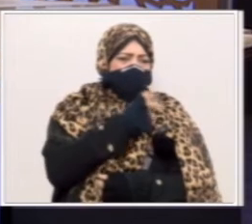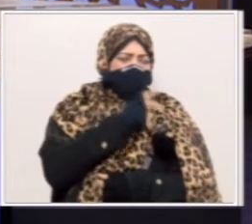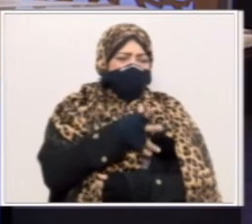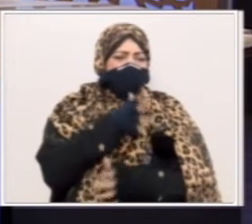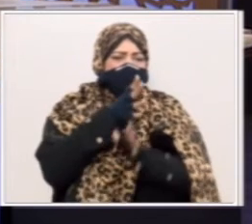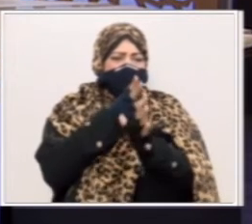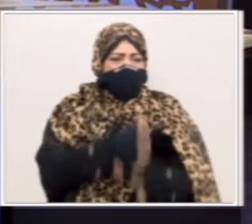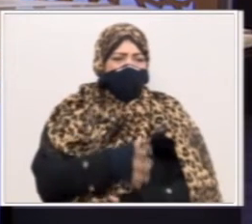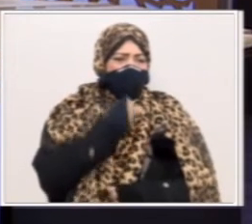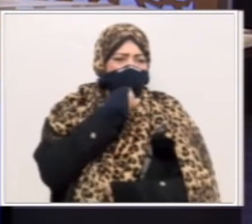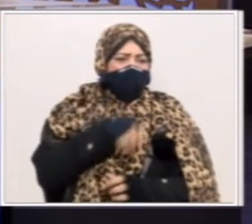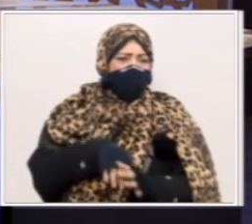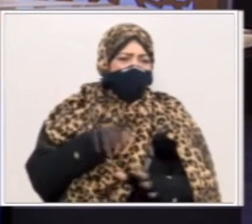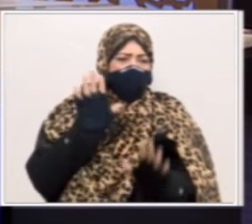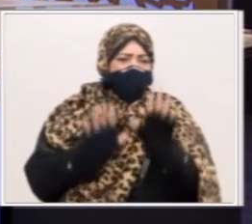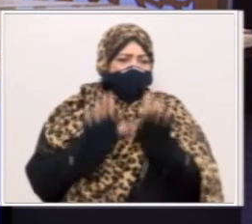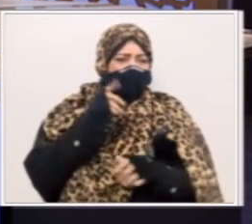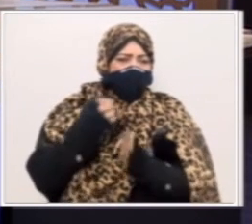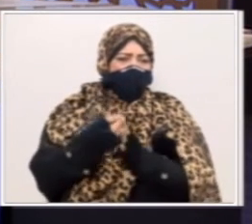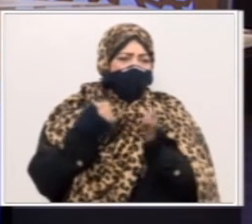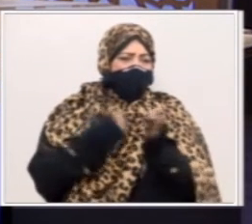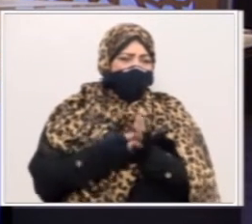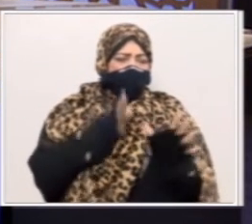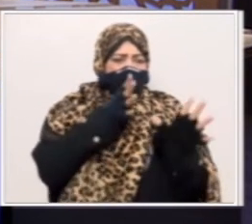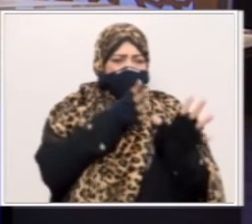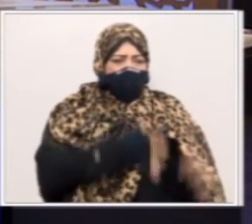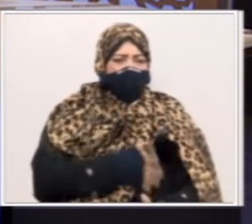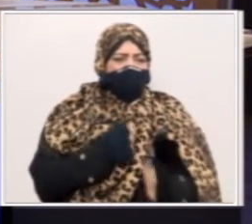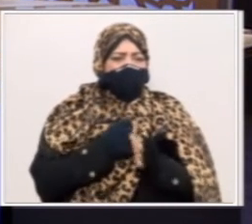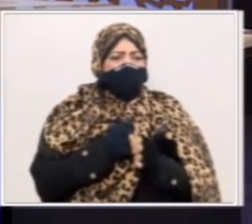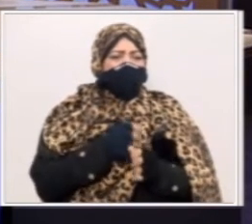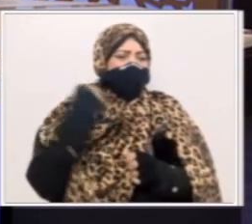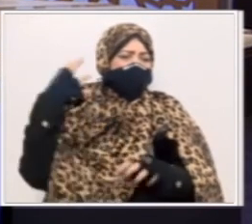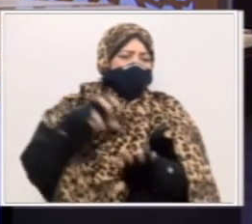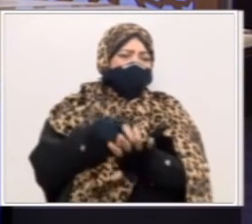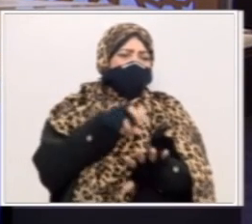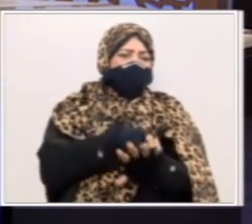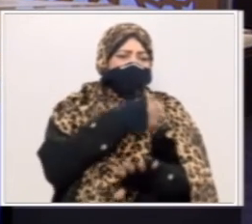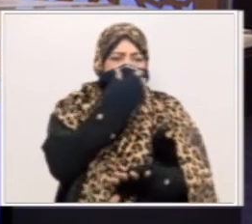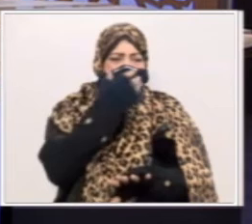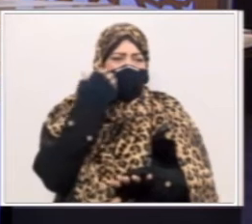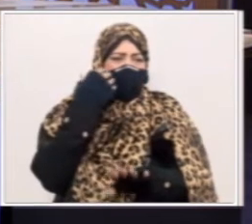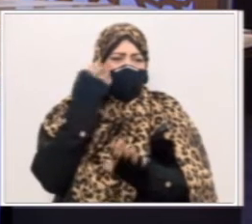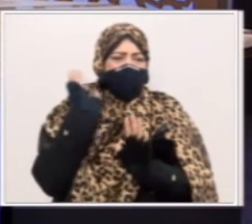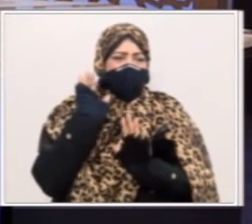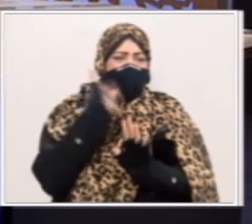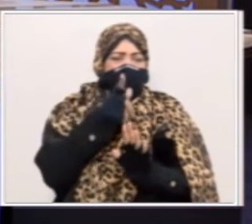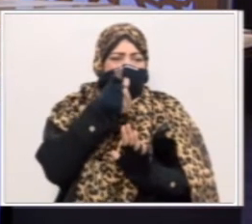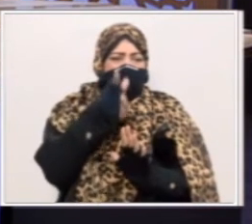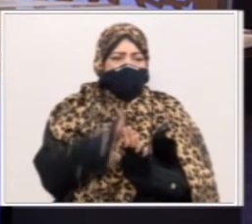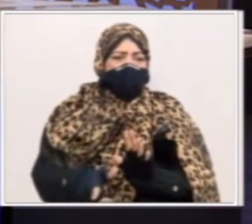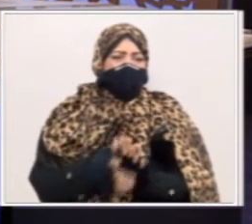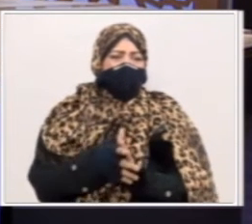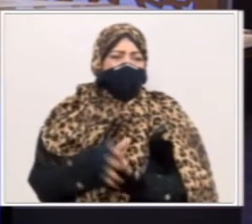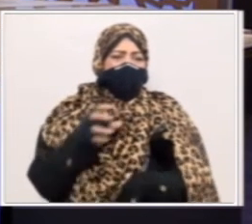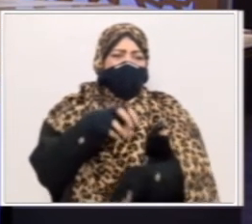الحجامة للصائم، وقوله أفطر الحاجم والمحجوم، الذي الحجامة الدوخة احنا نقوله